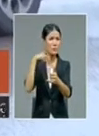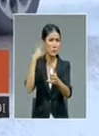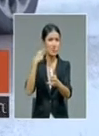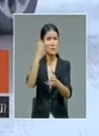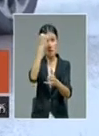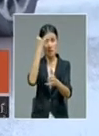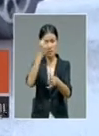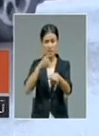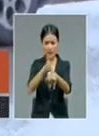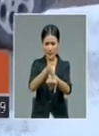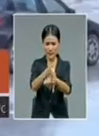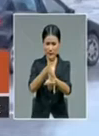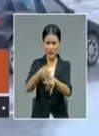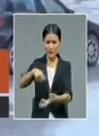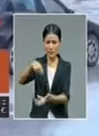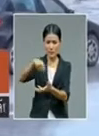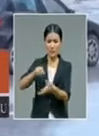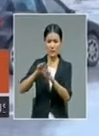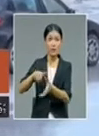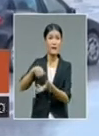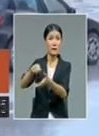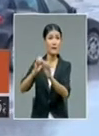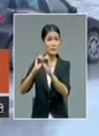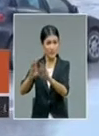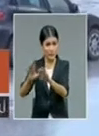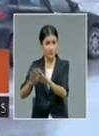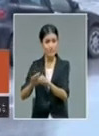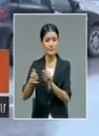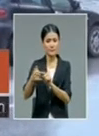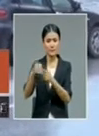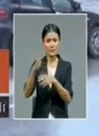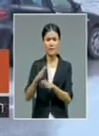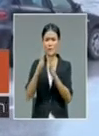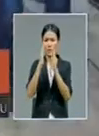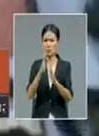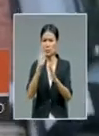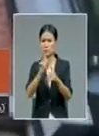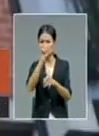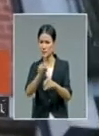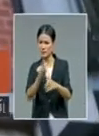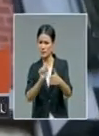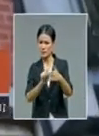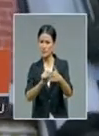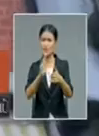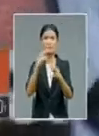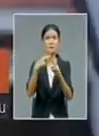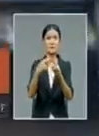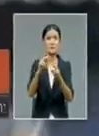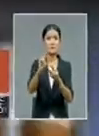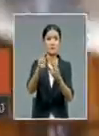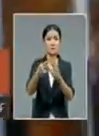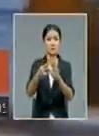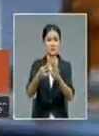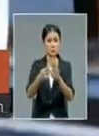าทิ้งเอาไว้ใกล้กับเมืองมาเซราตา ครับ ตำรวจเปิดเผยชื่อของผู้ต้องสงสัยที่ก่อเหตุในครั้งนี้ชื่อว่านายลูก้าทราอินี